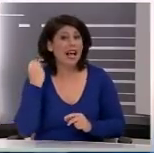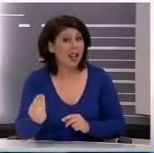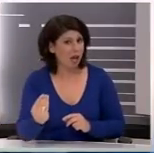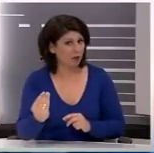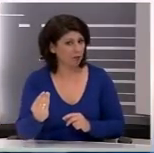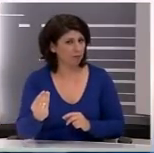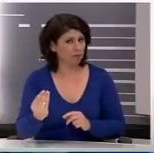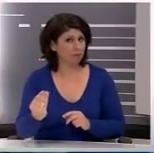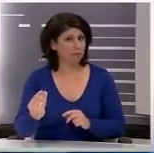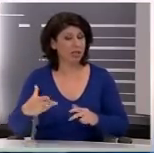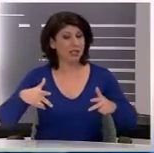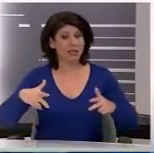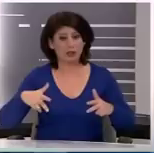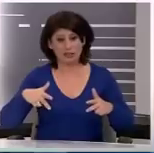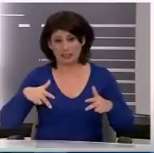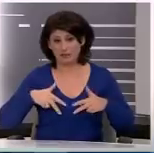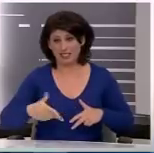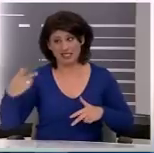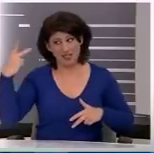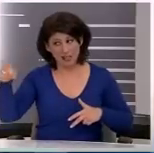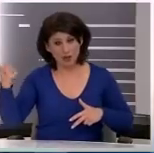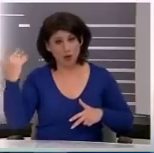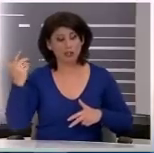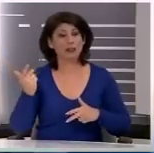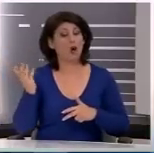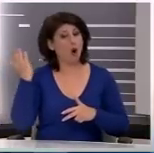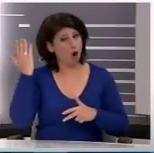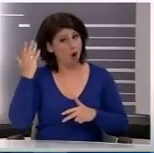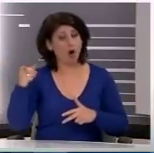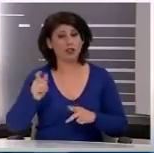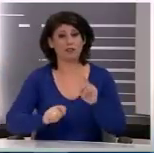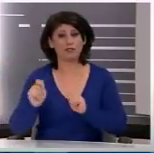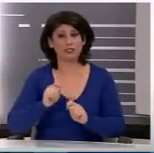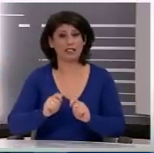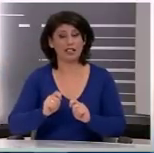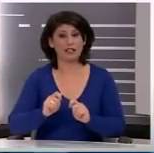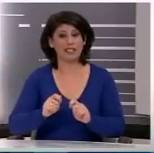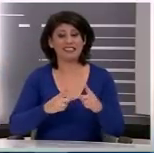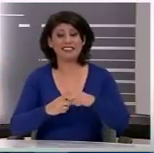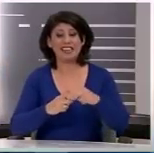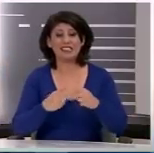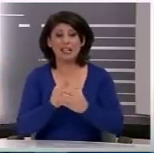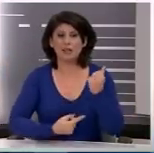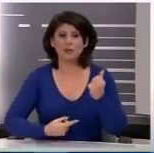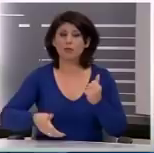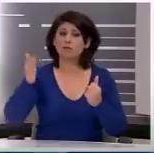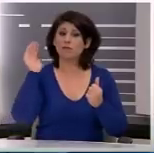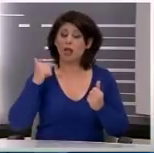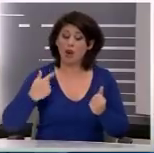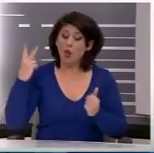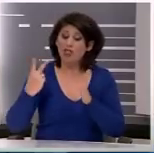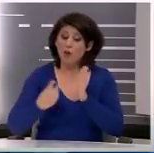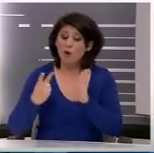Που στη διακυβέρνηση της δικής σας. Όταν δημιουργούσαν τεχνητές ελλείψεις έκανα δύο μηνύσεις. Καλέστε τον κύριο Ντογιάκο να σας τα